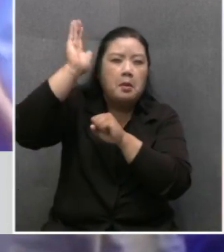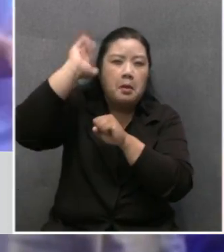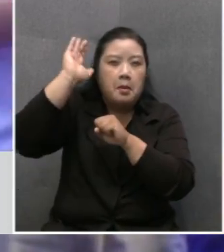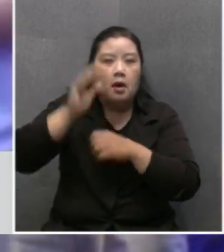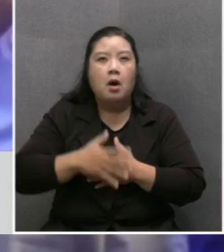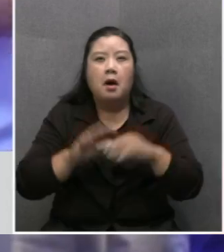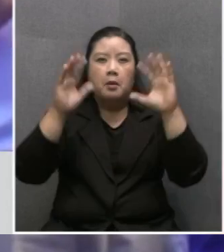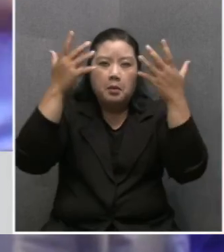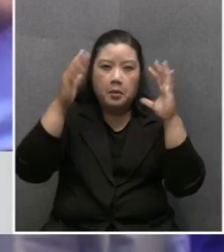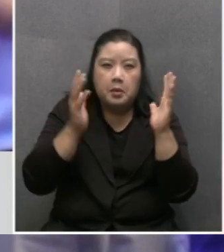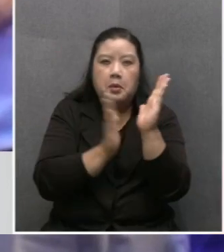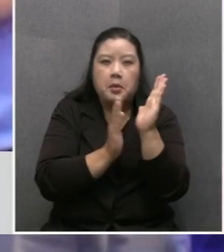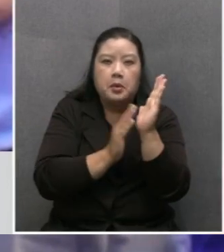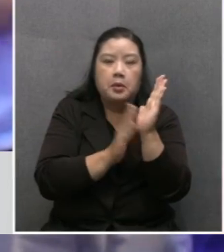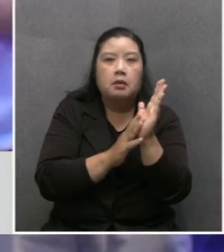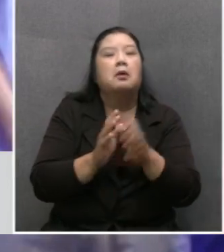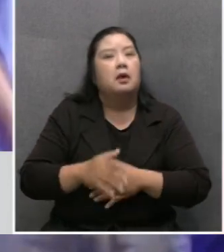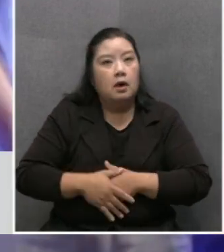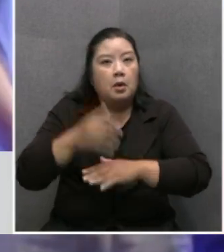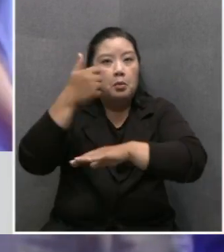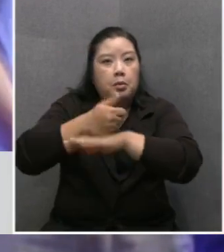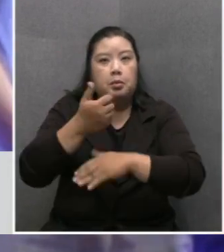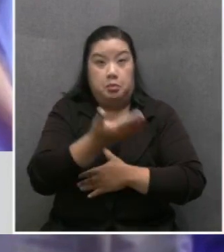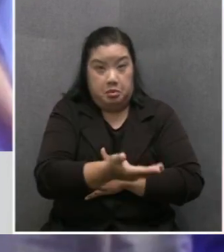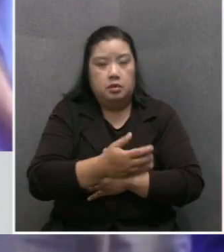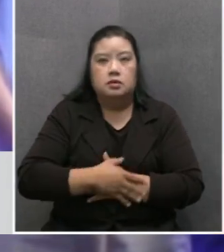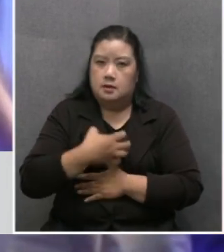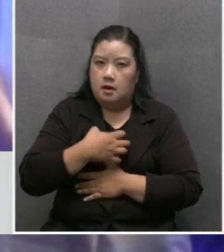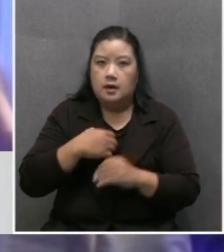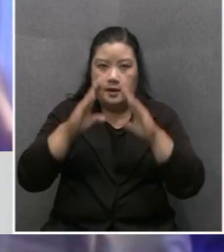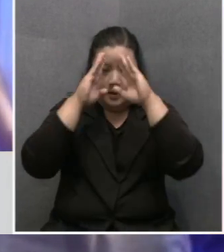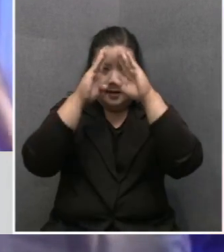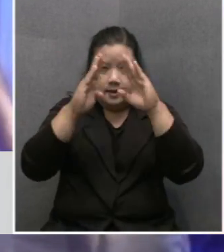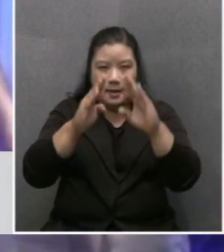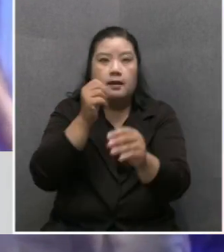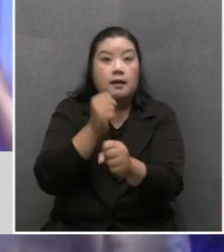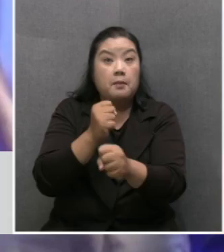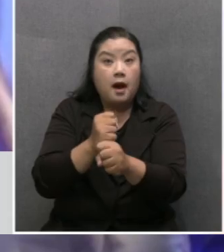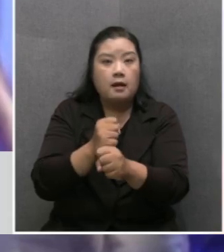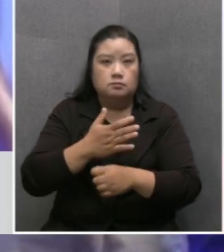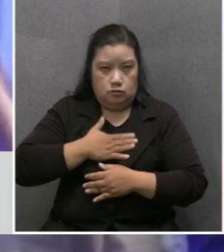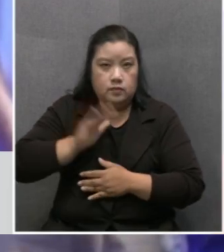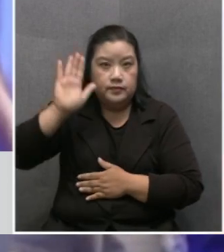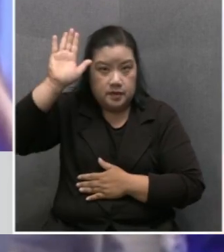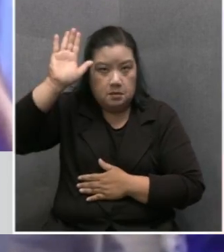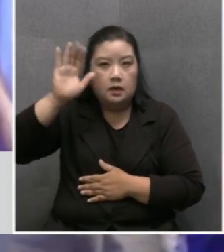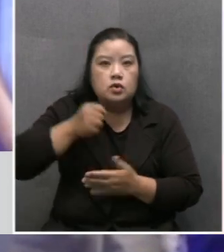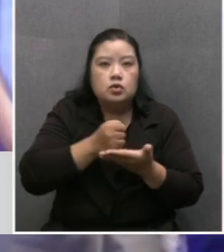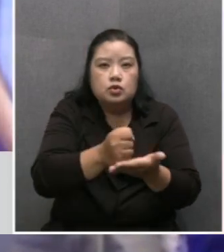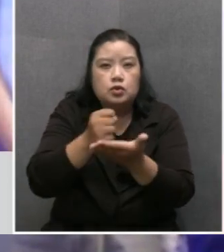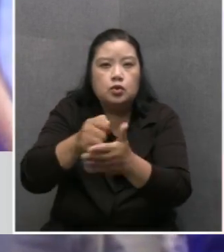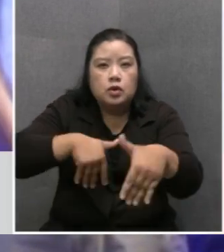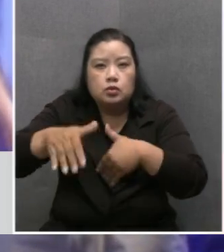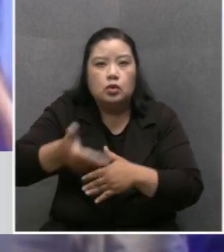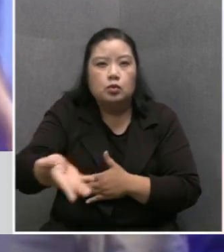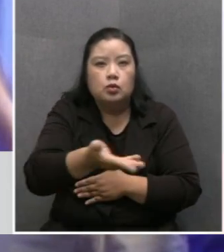นายอนุทินขึ้นเวทีกล่าวย้ำถึงความมุ่งมั่นตั้งใจที่จะอาสามาเป็นผู้สมัครให้ทุกคนพร้อมกับขอคะ